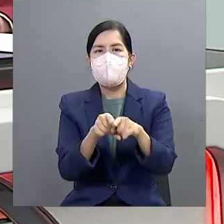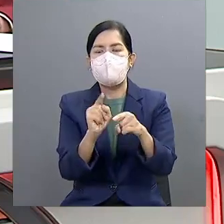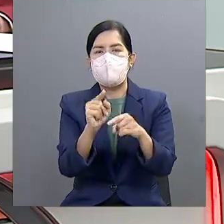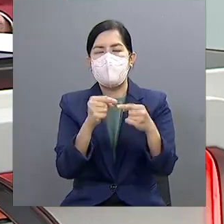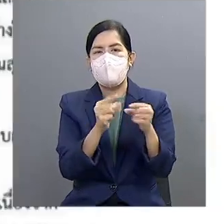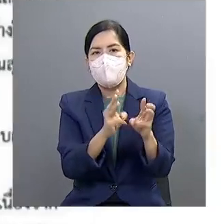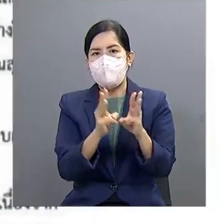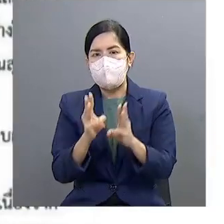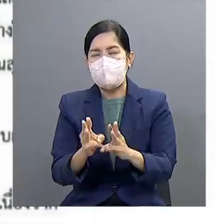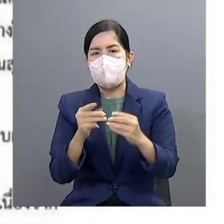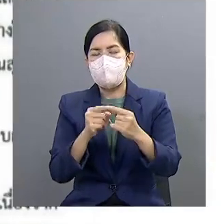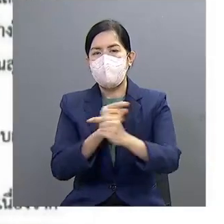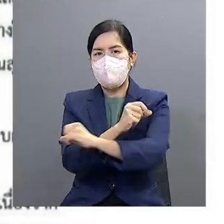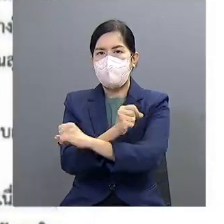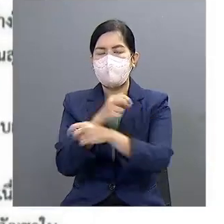มข้นค่ะ